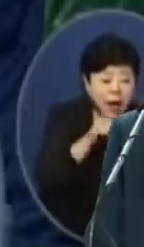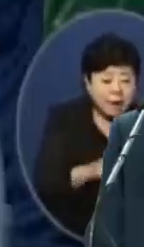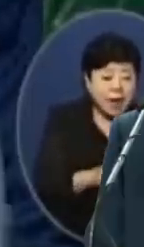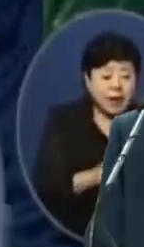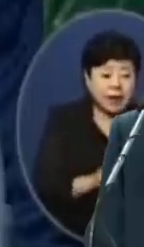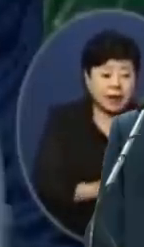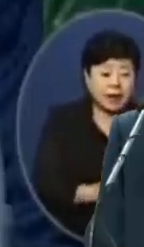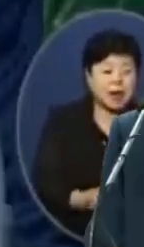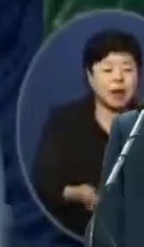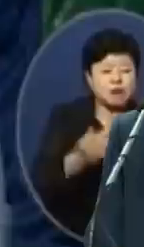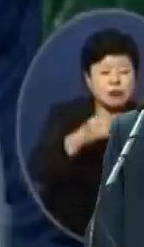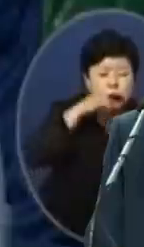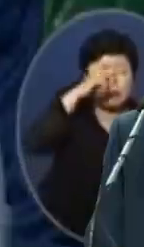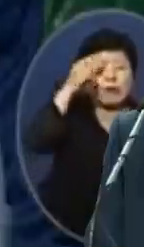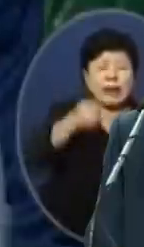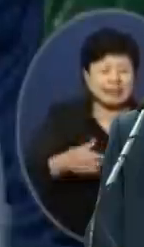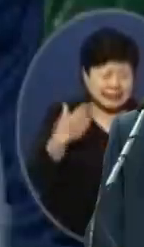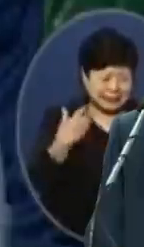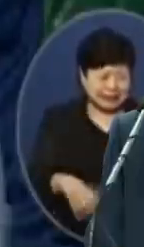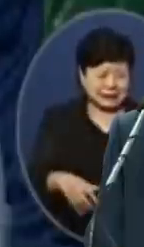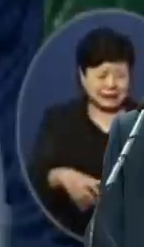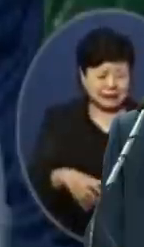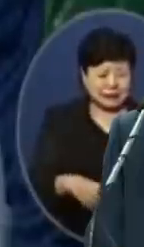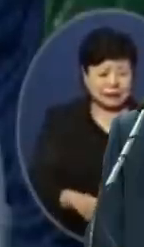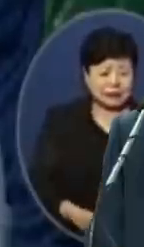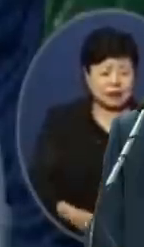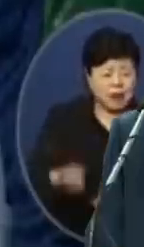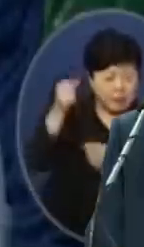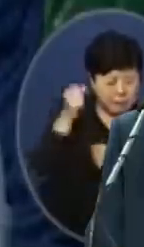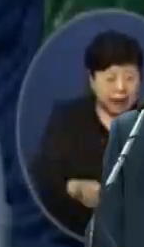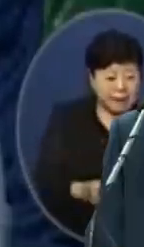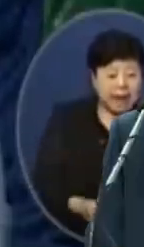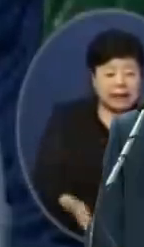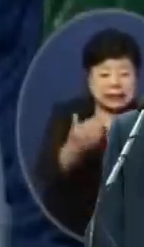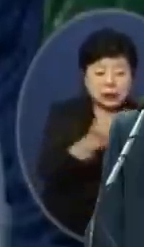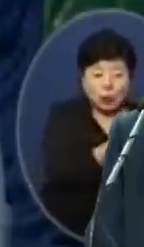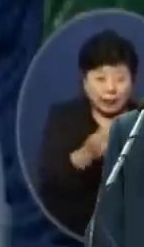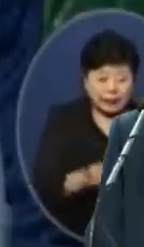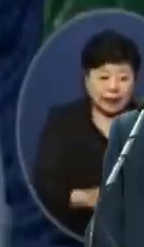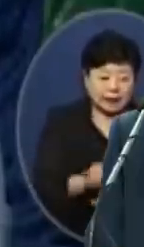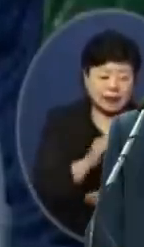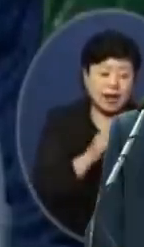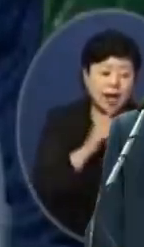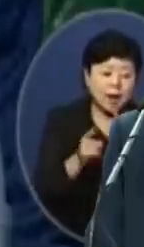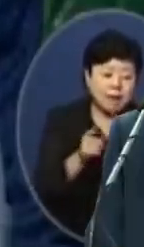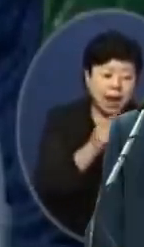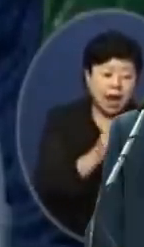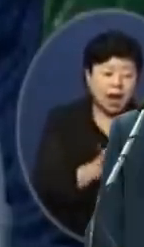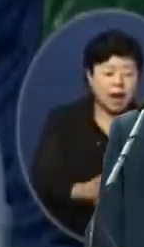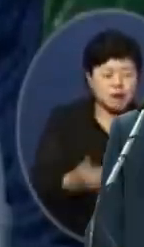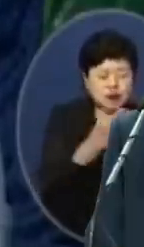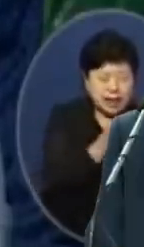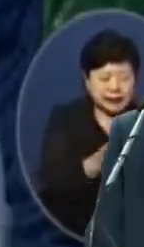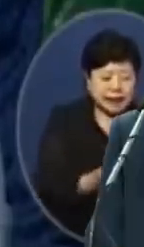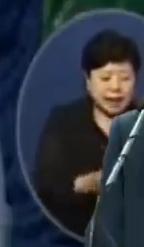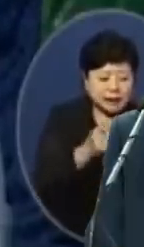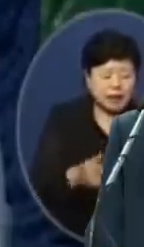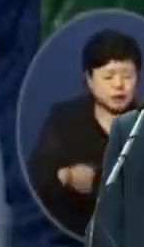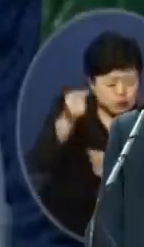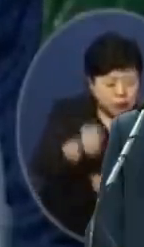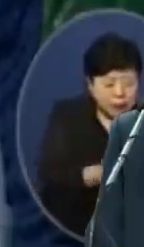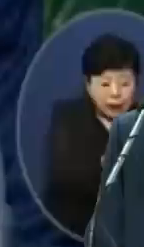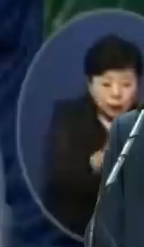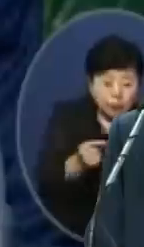같고 교만을 깨뜨리는 방망이 같아요. 내 말은 불 같고 방망이 같다고